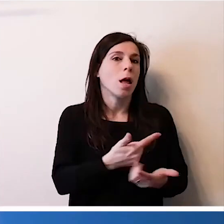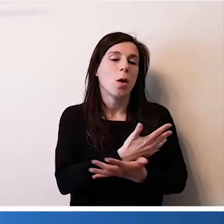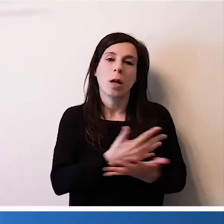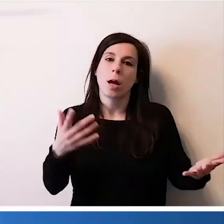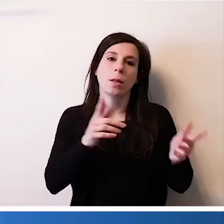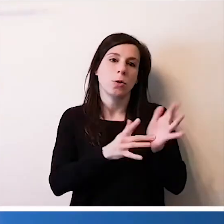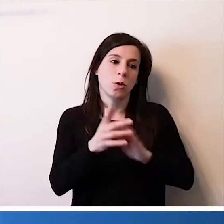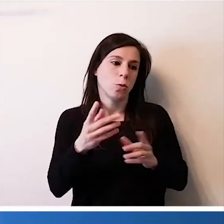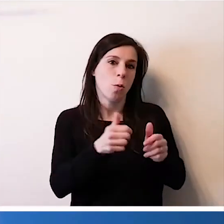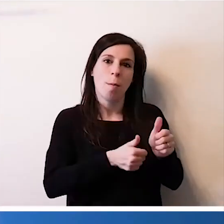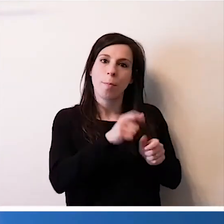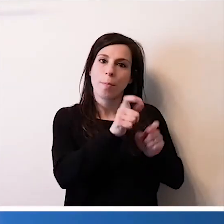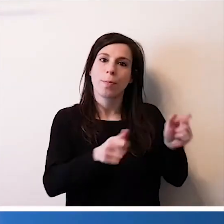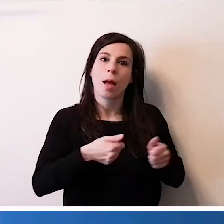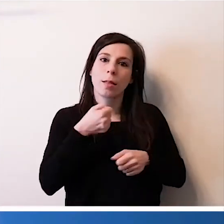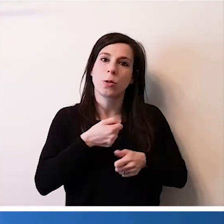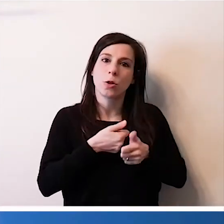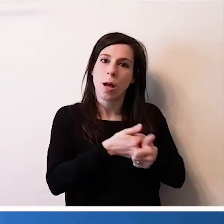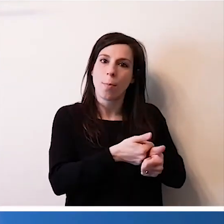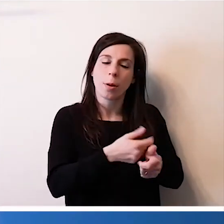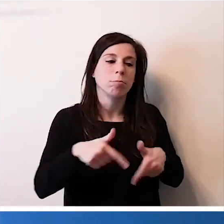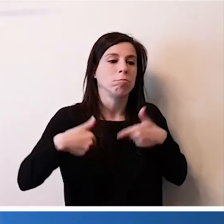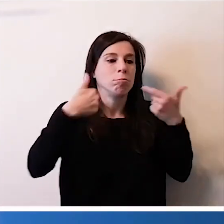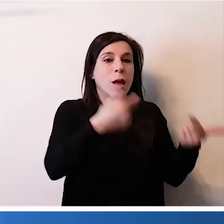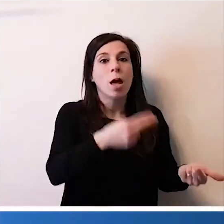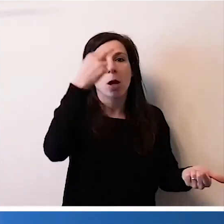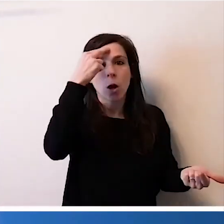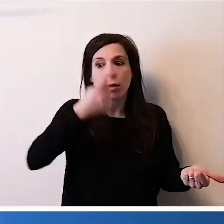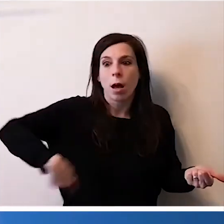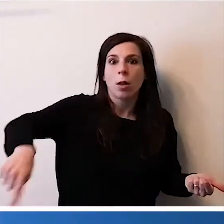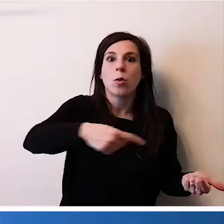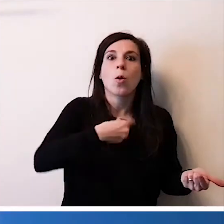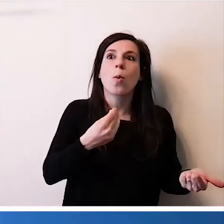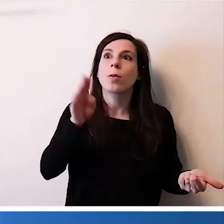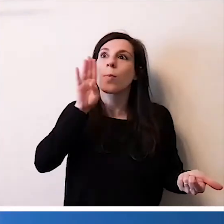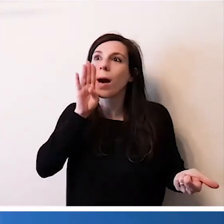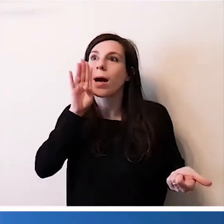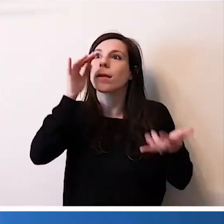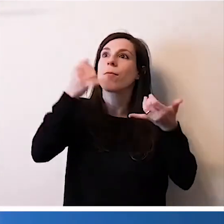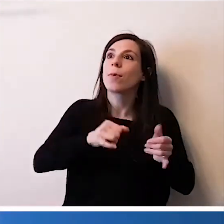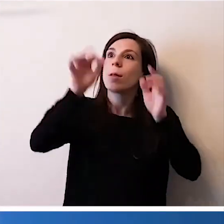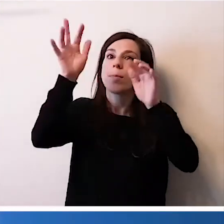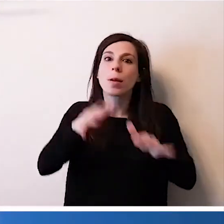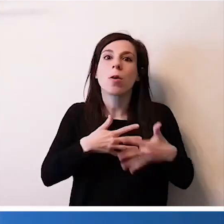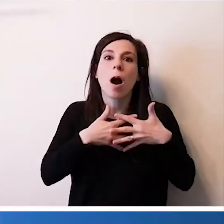quanto il Padre, il Figlio e lo Spirito li hanno amati e amano tutti gli uomini. Per oggi abbiamo